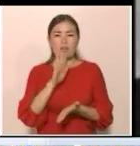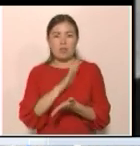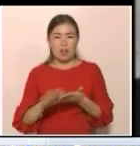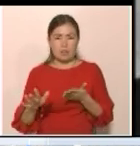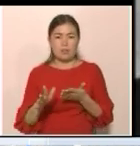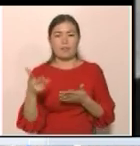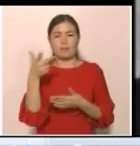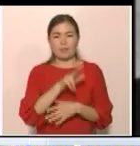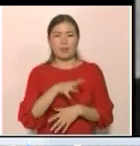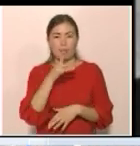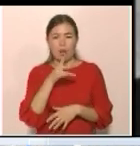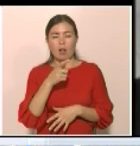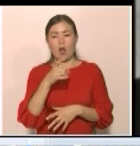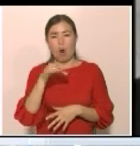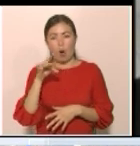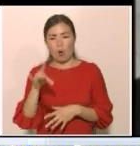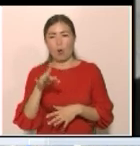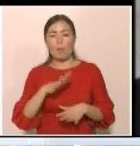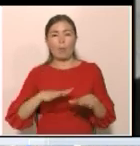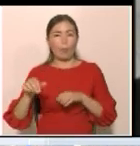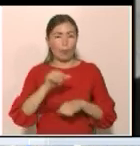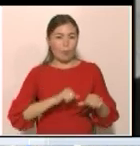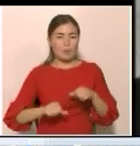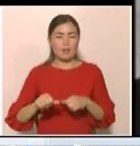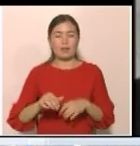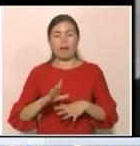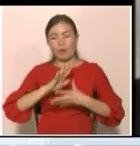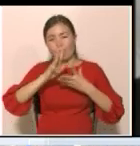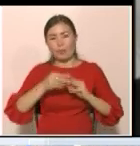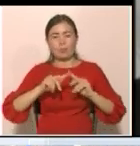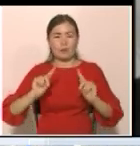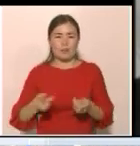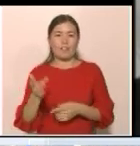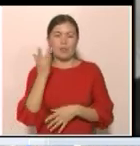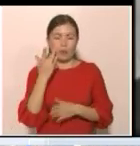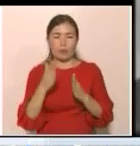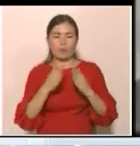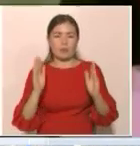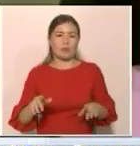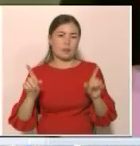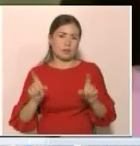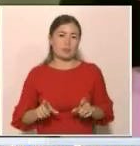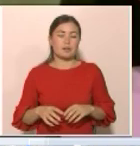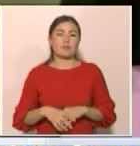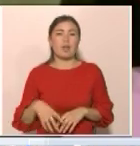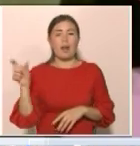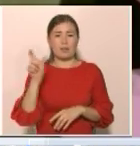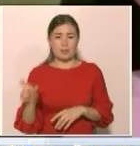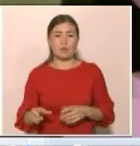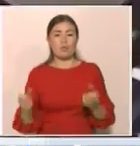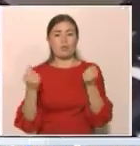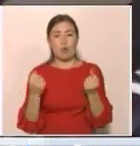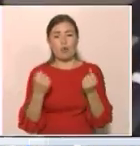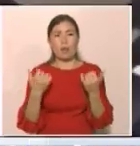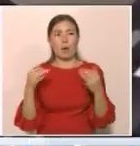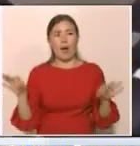Тазалансын үш мезгіл хлор менен полымыз. Ұзын сөздің қысқасы, әрқашан үйде болыңыз. Ақындар мен спортшыларға бүгін